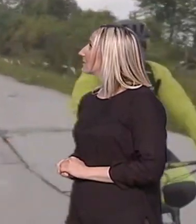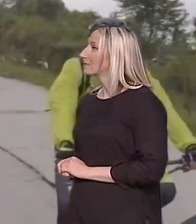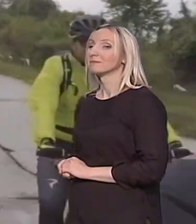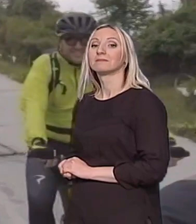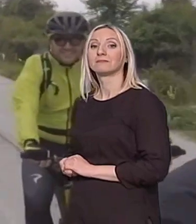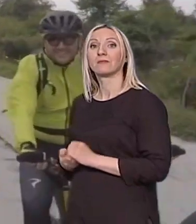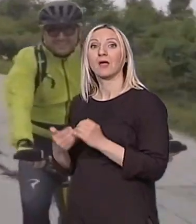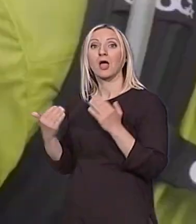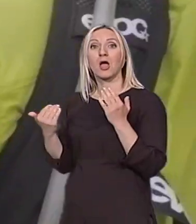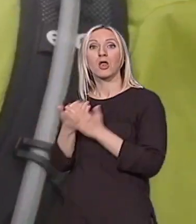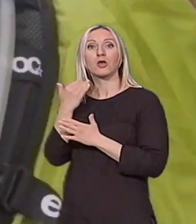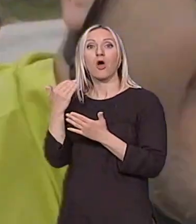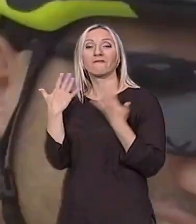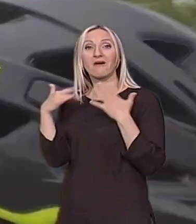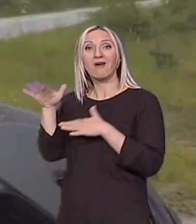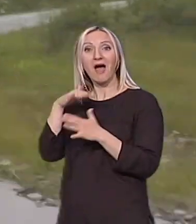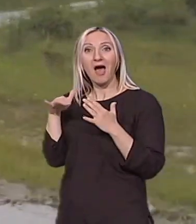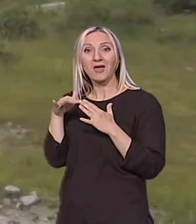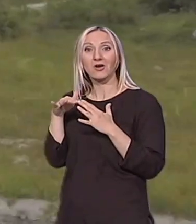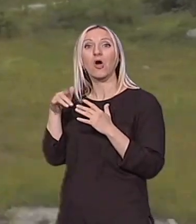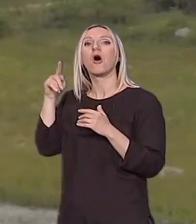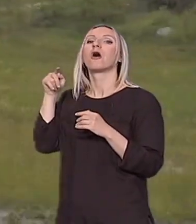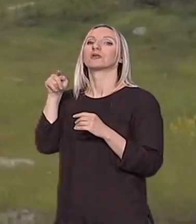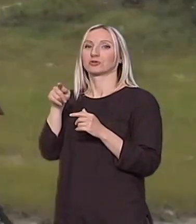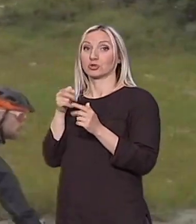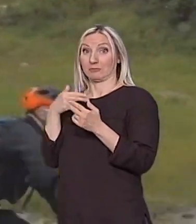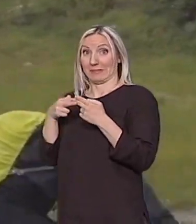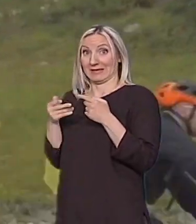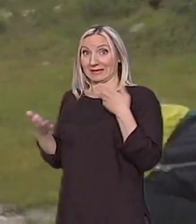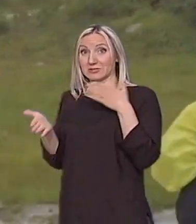Prilazak Nove Varoši i poslednji uspon značio je da je cilj blizu.